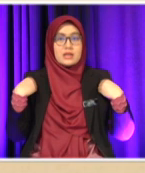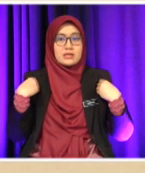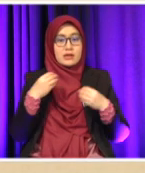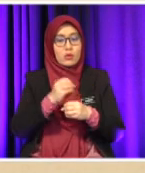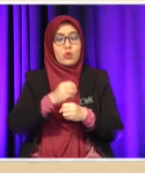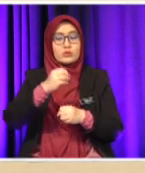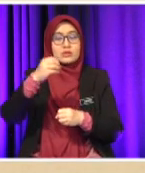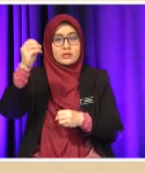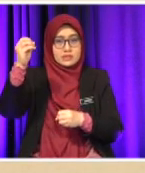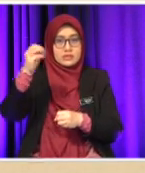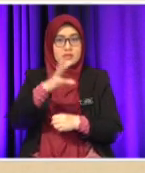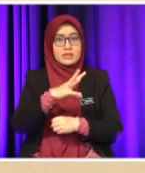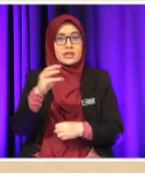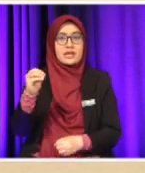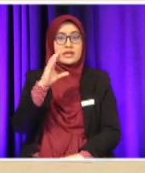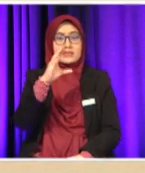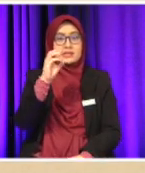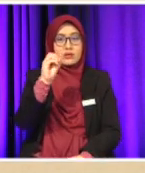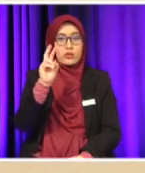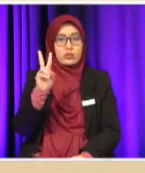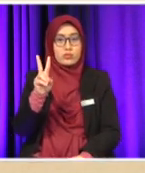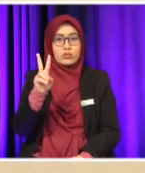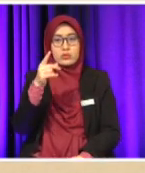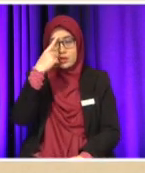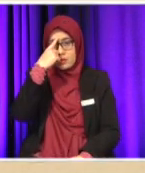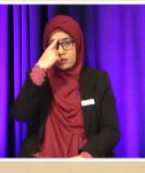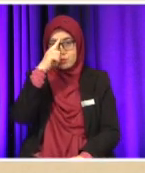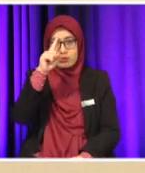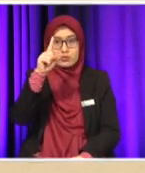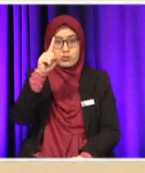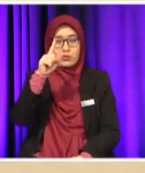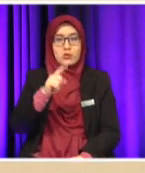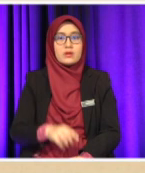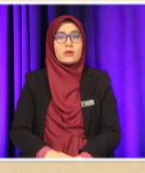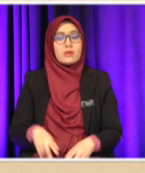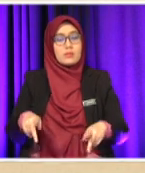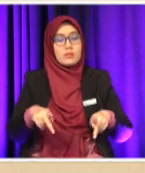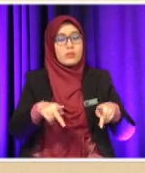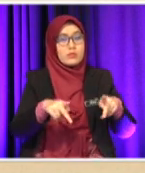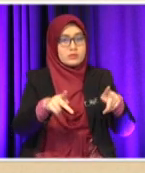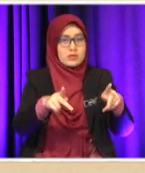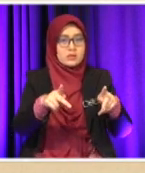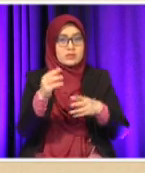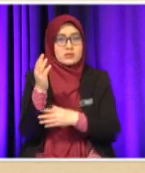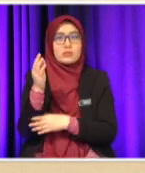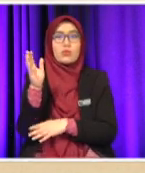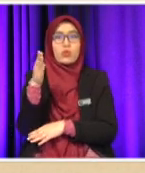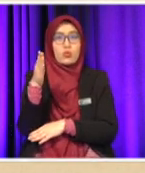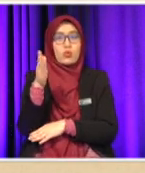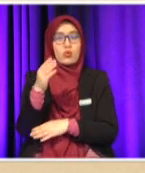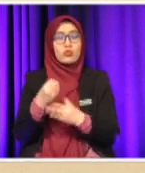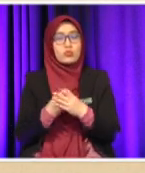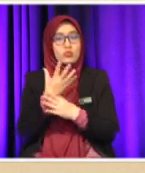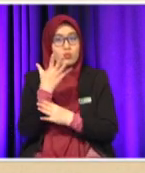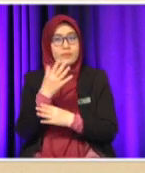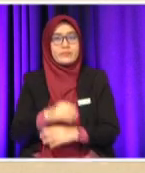fotosintesis dan kemudian tanah dan baja untuk dia membesar kemudian selepas